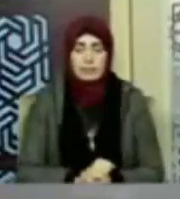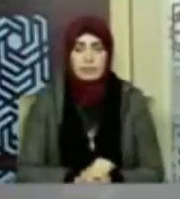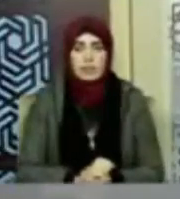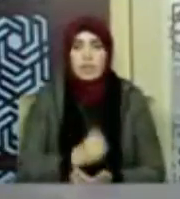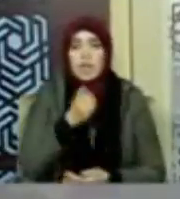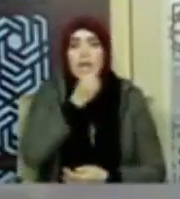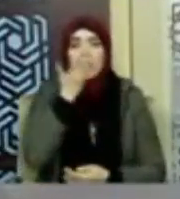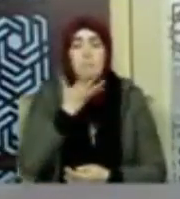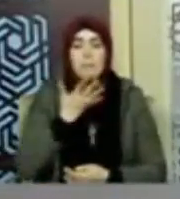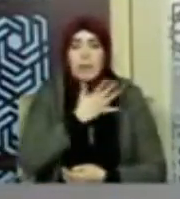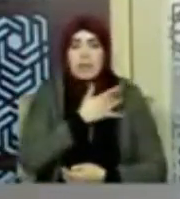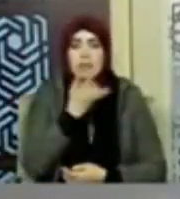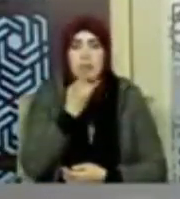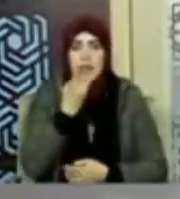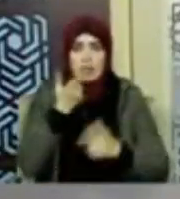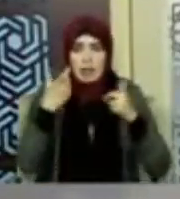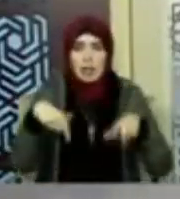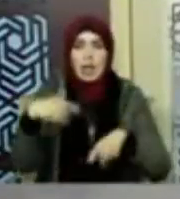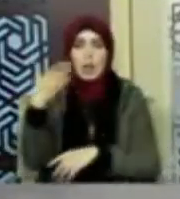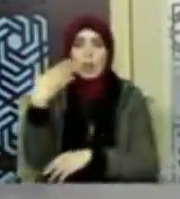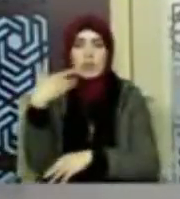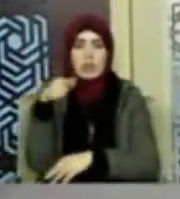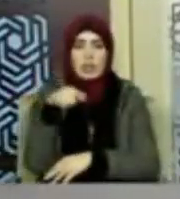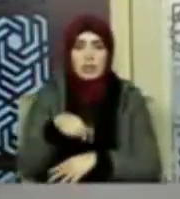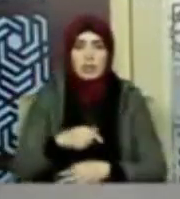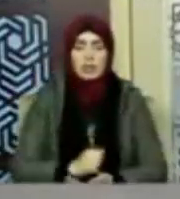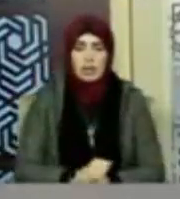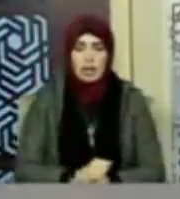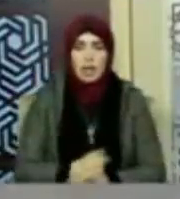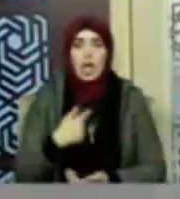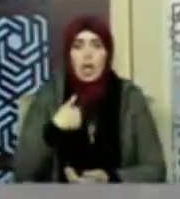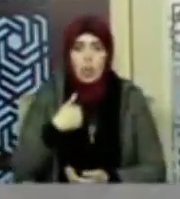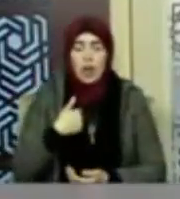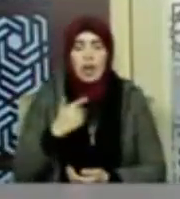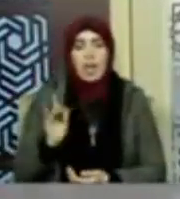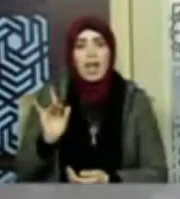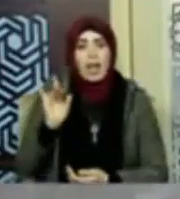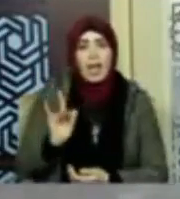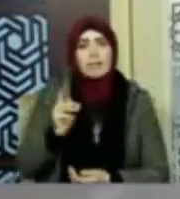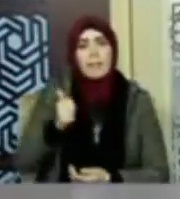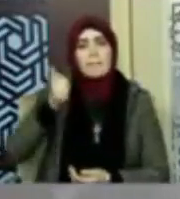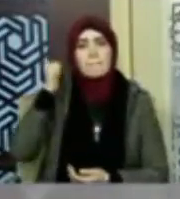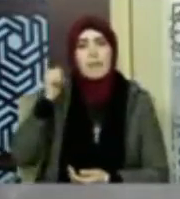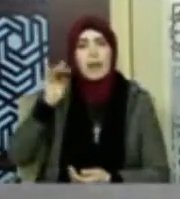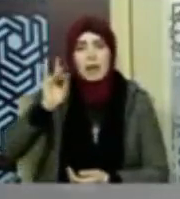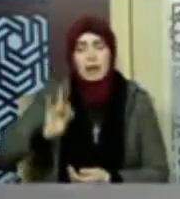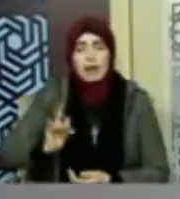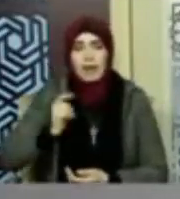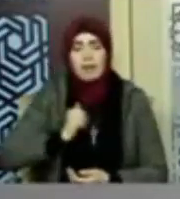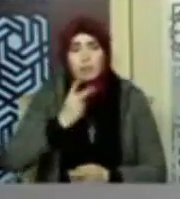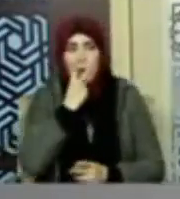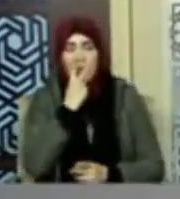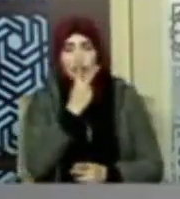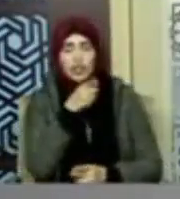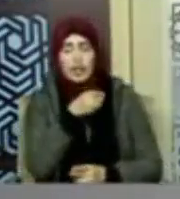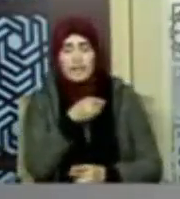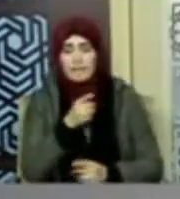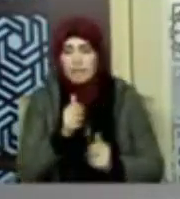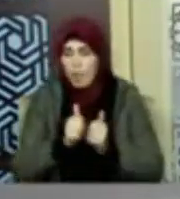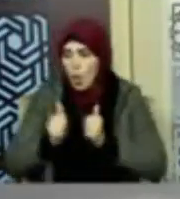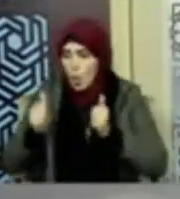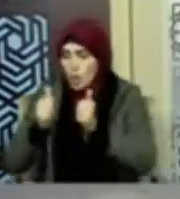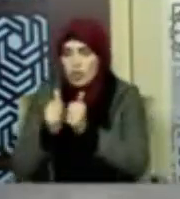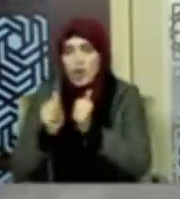بعيدها الوطني، وأنا أجلس إلى جانب هذه